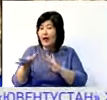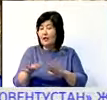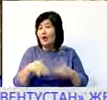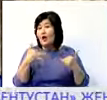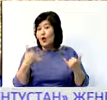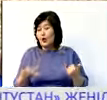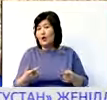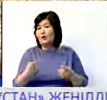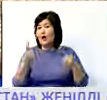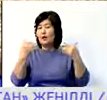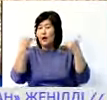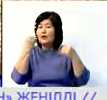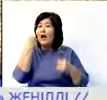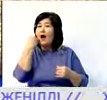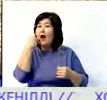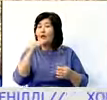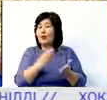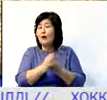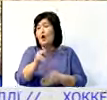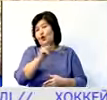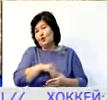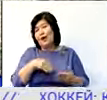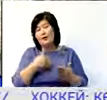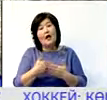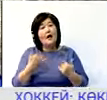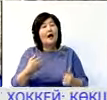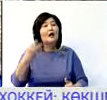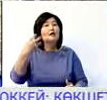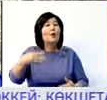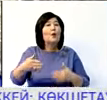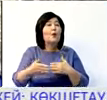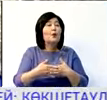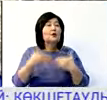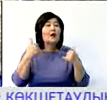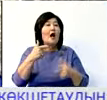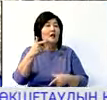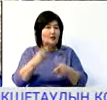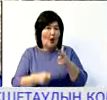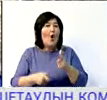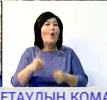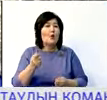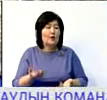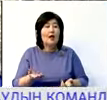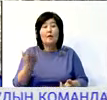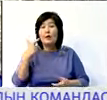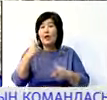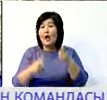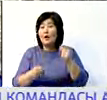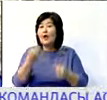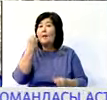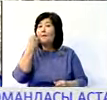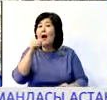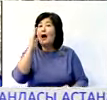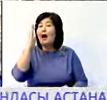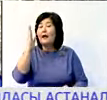енді мүйізді ірі қараны асылдандыру бағытында жұмыс істеуде. Қазір 30 бас аналық бар сауын. Былтыр соған асылдандырамыз